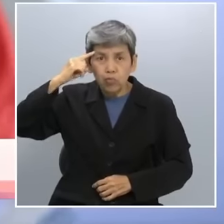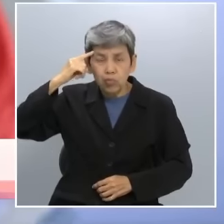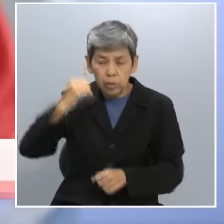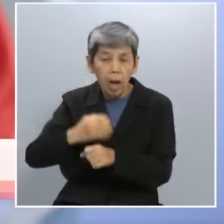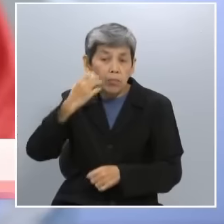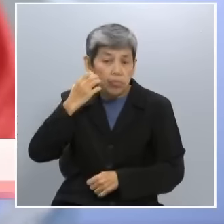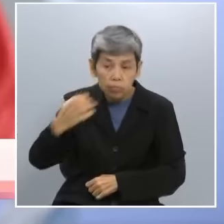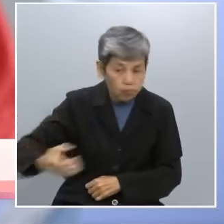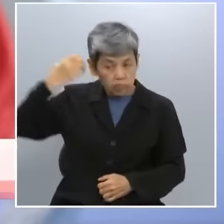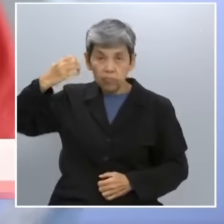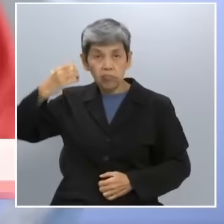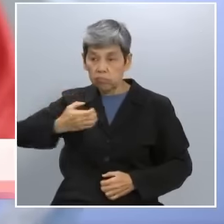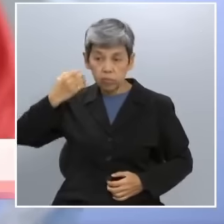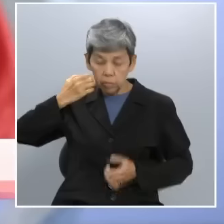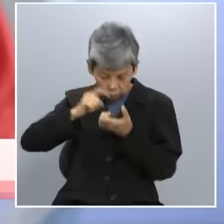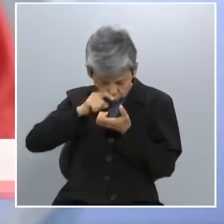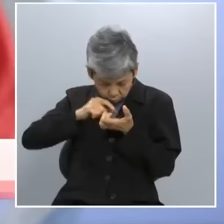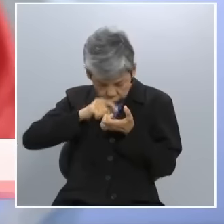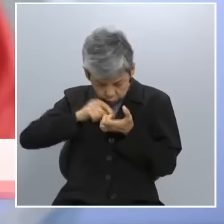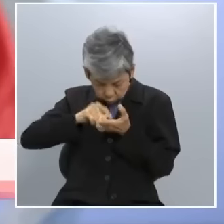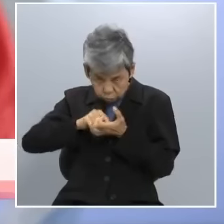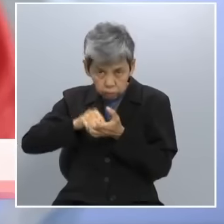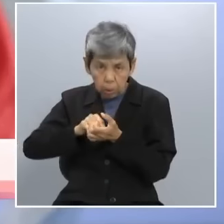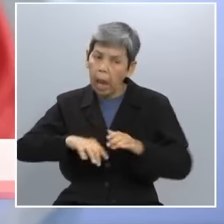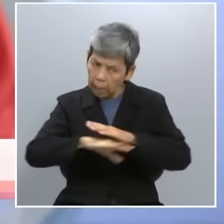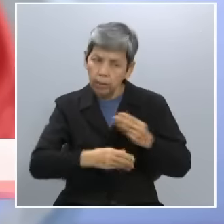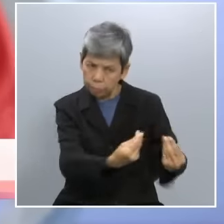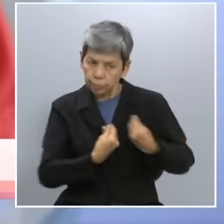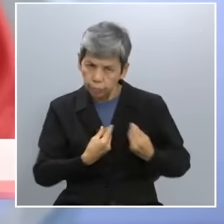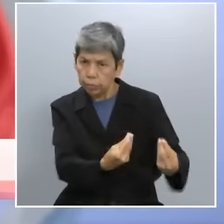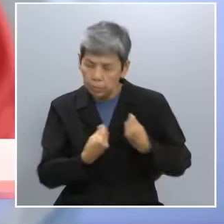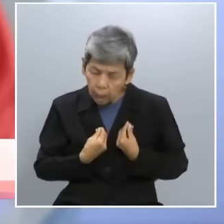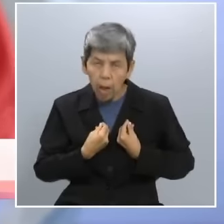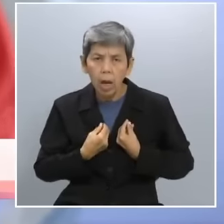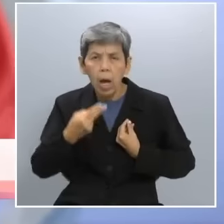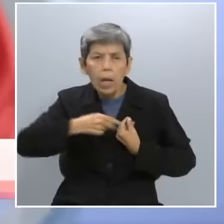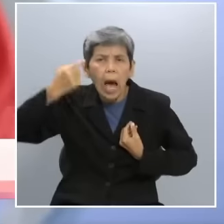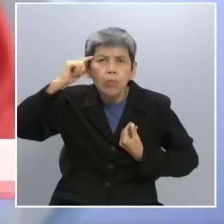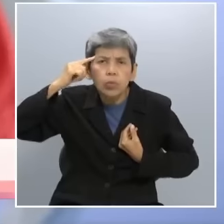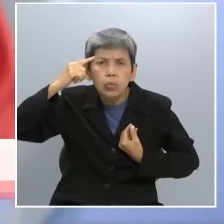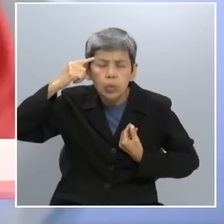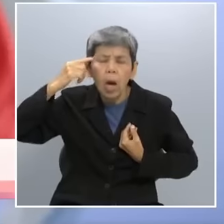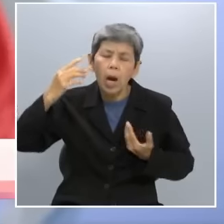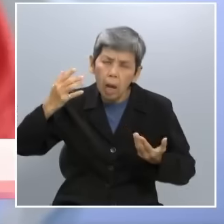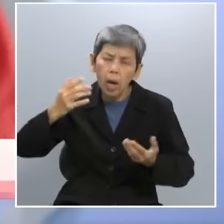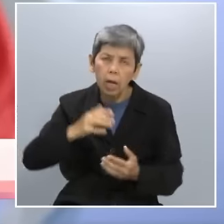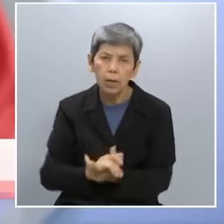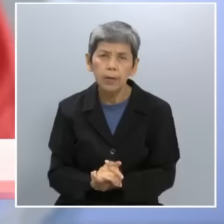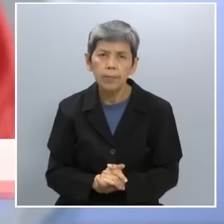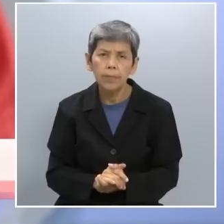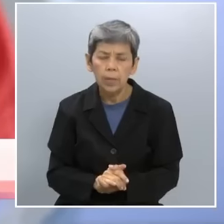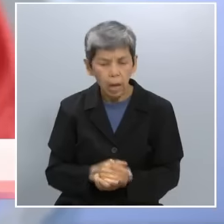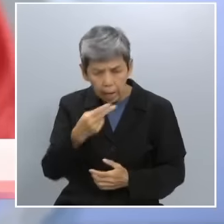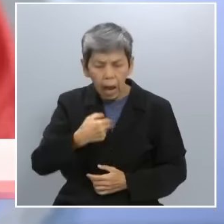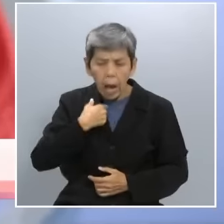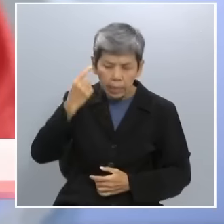โทรศัพท์ของอาเคน่ะกดเข้ามาบอกขอไีหลักฐานนึงขอเอาเอกสารสนามให้หน่อยต้องจำเป็นต้องใช้ทำไอ้นู่นไอ้นี่ค่ะเธอ